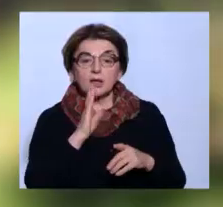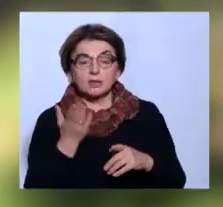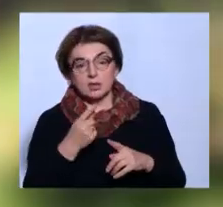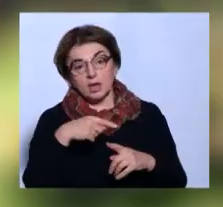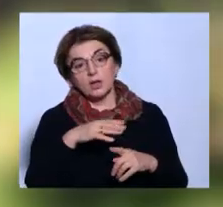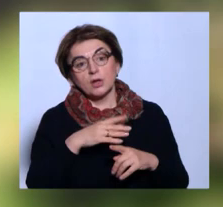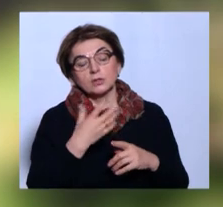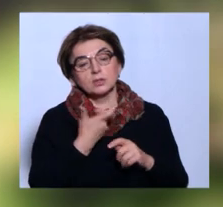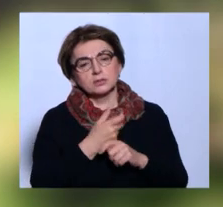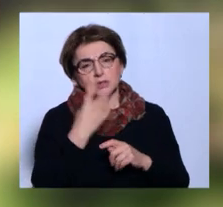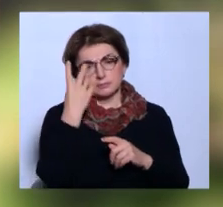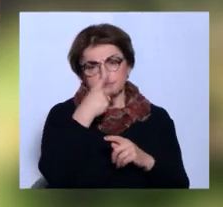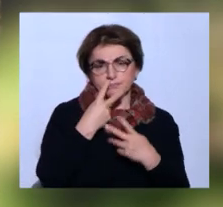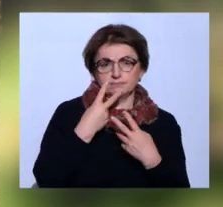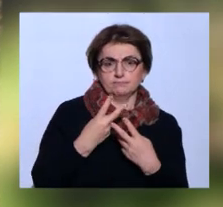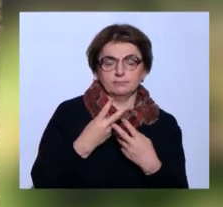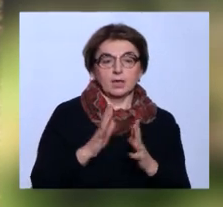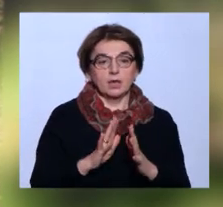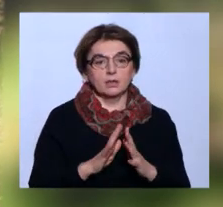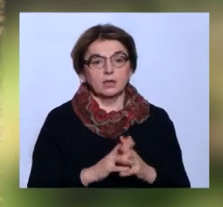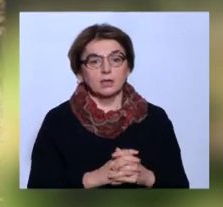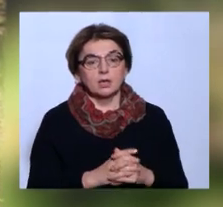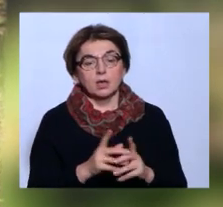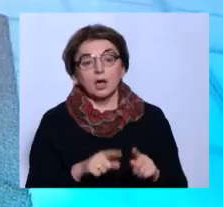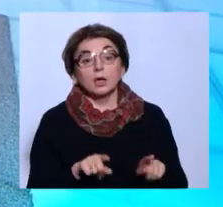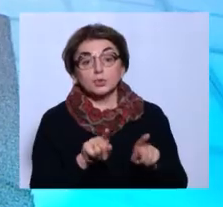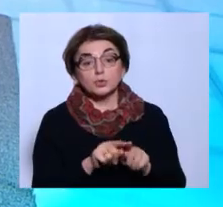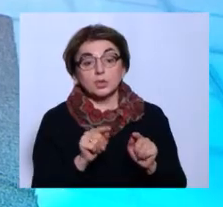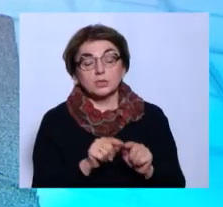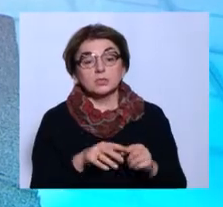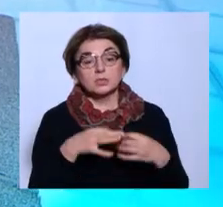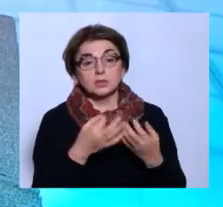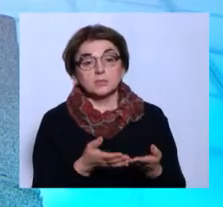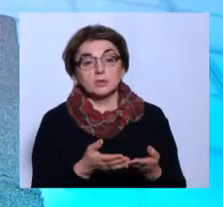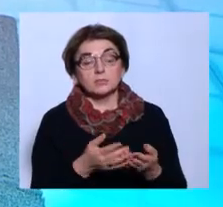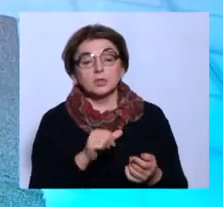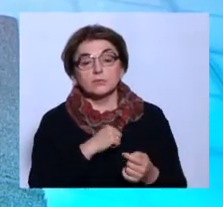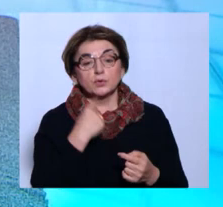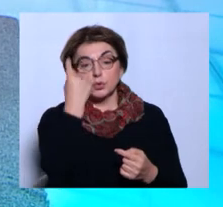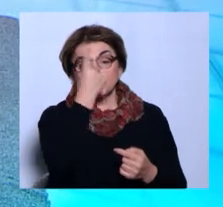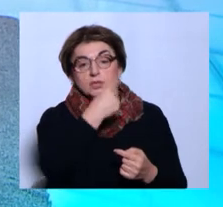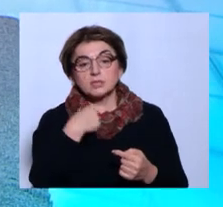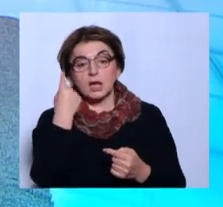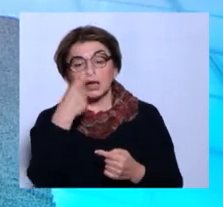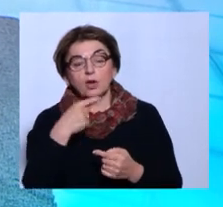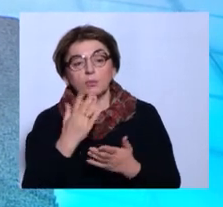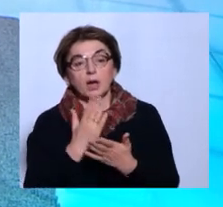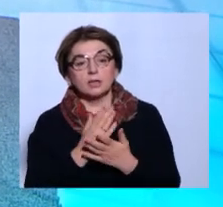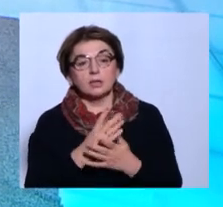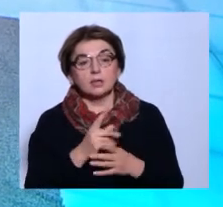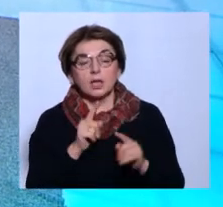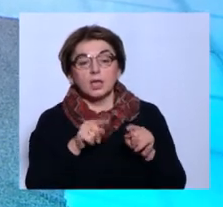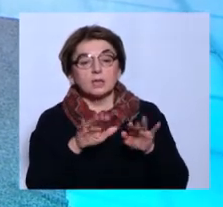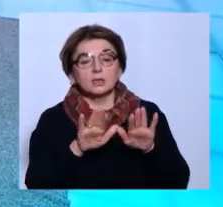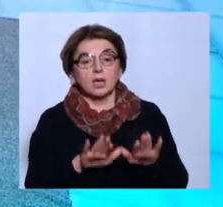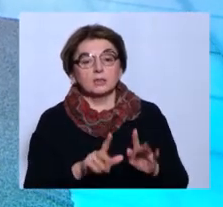ესეთი უსახური ფრინველი. ისიც მოგეხსენებათ, რომ სახეობები, ბავშვებო, არ არიან დაუშვათ ერთ